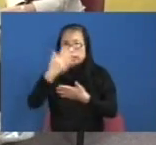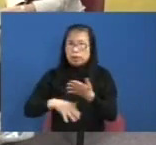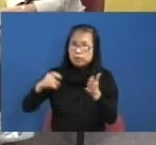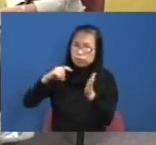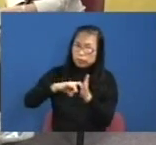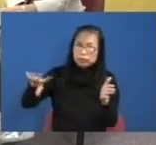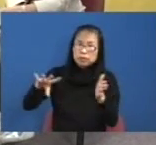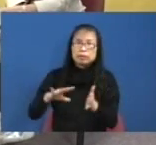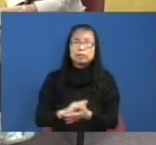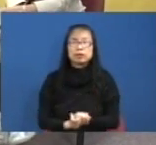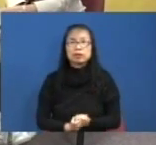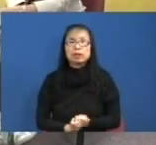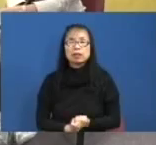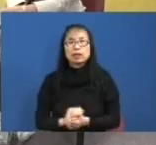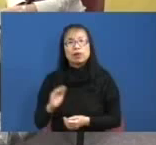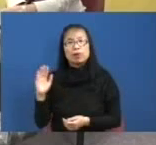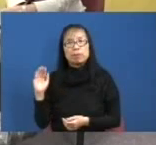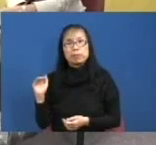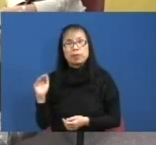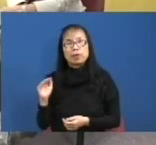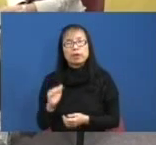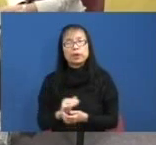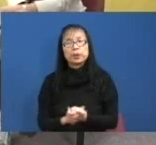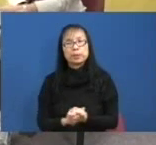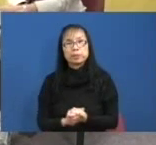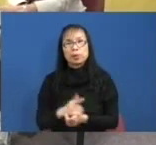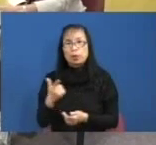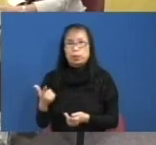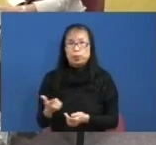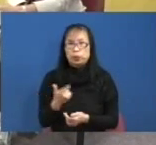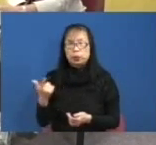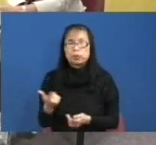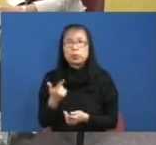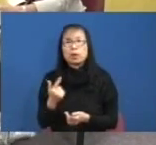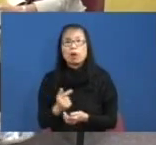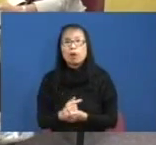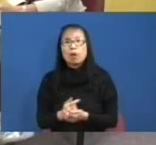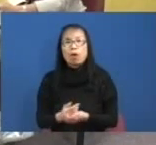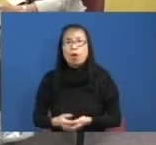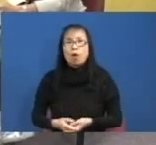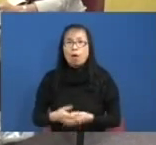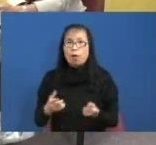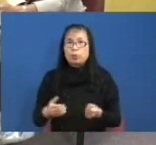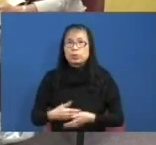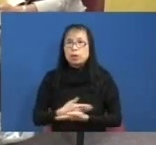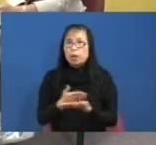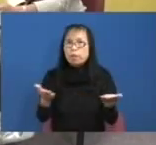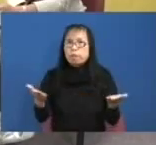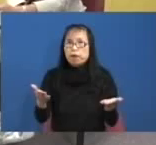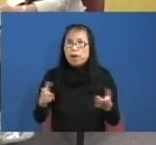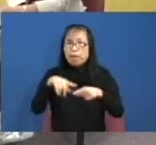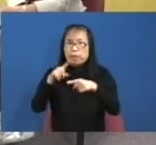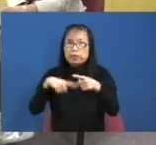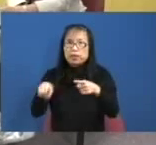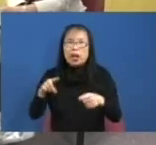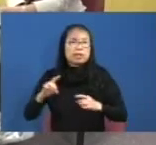實亦都某個程度上咧，好多即係差唔多回歸自然咁樣，我唔使話真係要